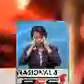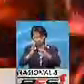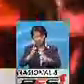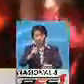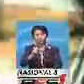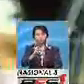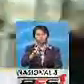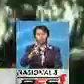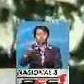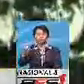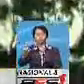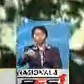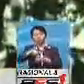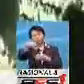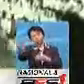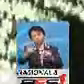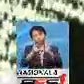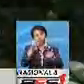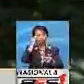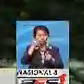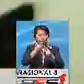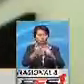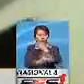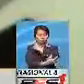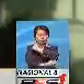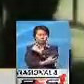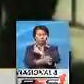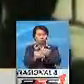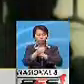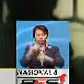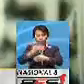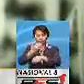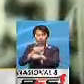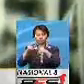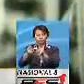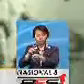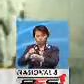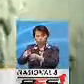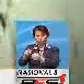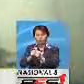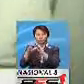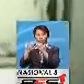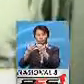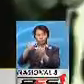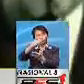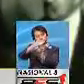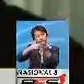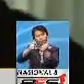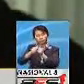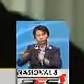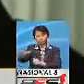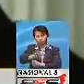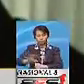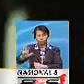yang telah membawa keluar golongan bumiputera dari kemiskinan dan membentuk golongan profesional kelas pertengahan dalam kalangan